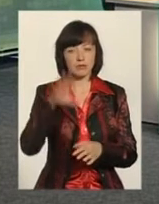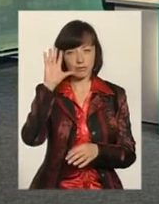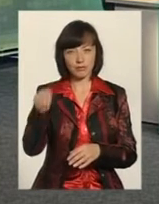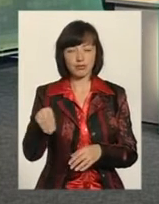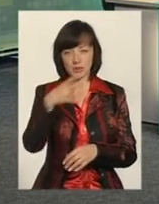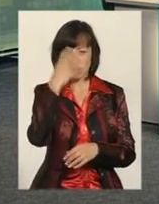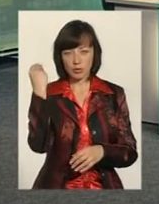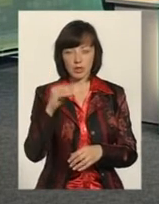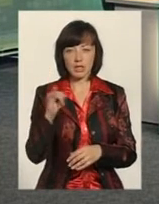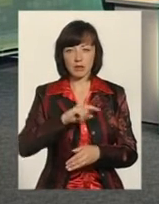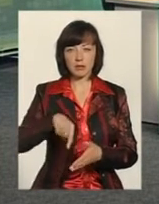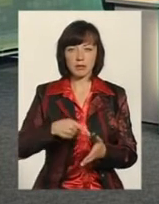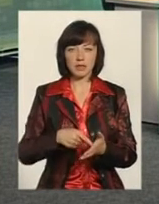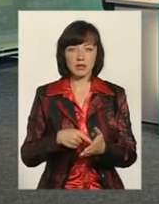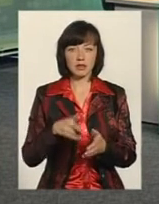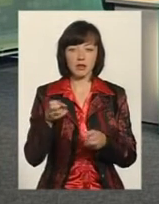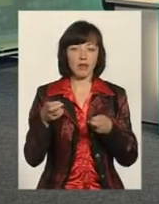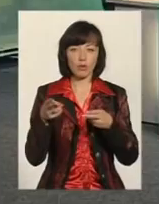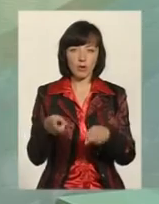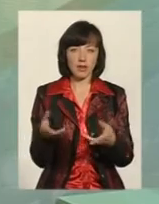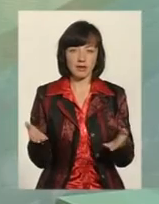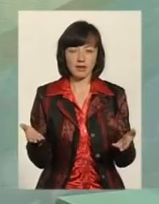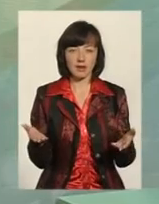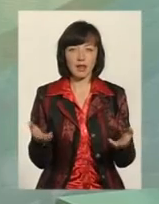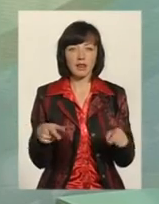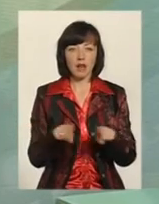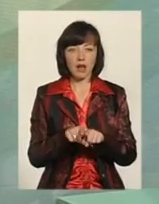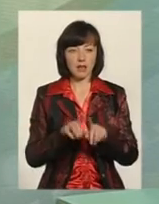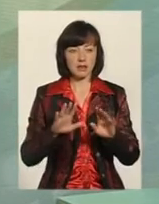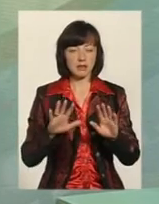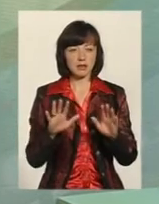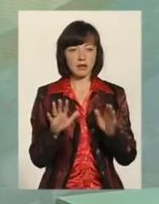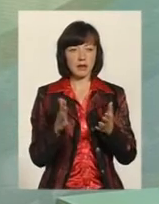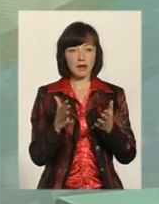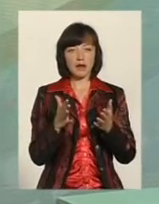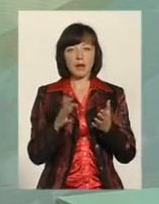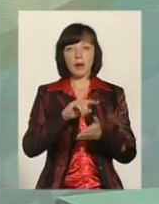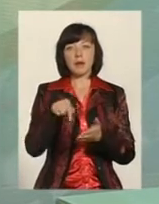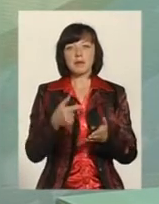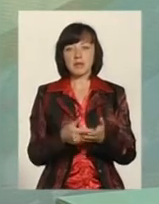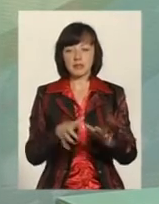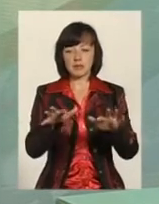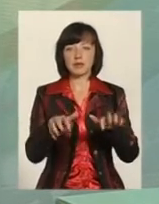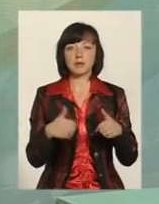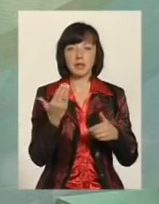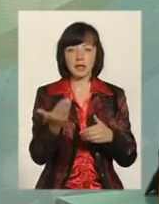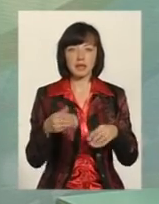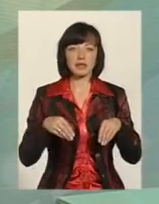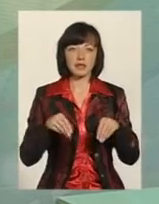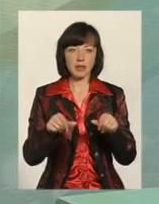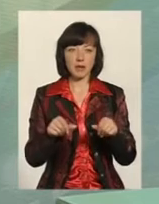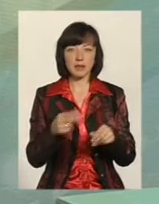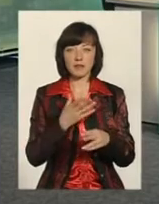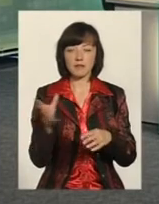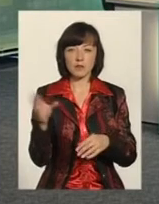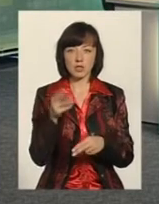забуде, і місто до них не доїде. От така стала... Місто поглине їхні землі. Так, місто поглине їхні землі, на цьому